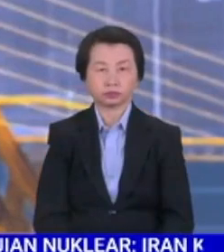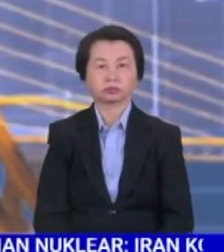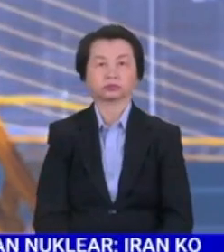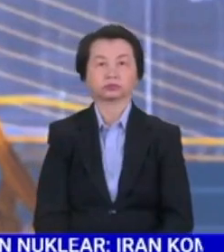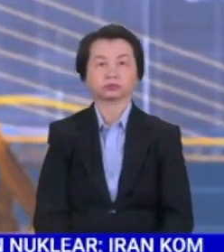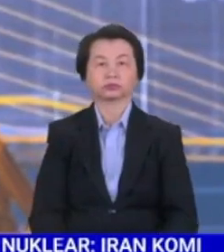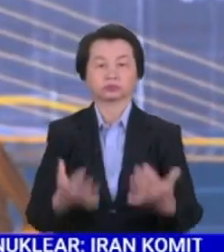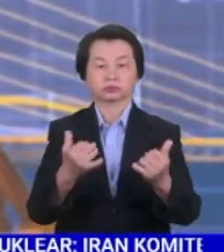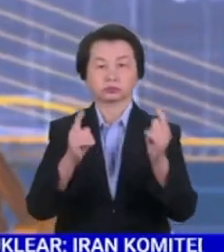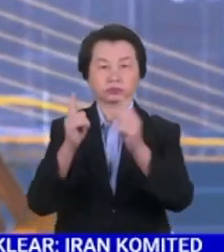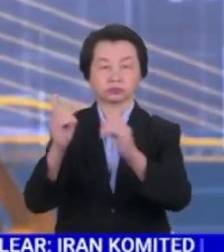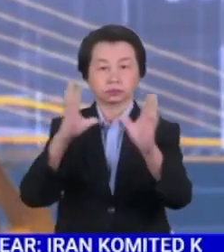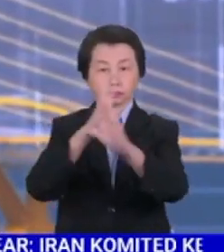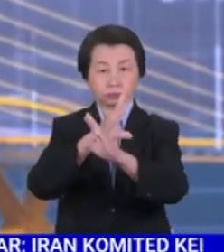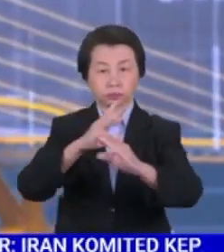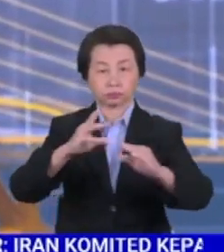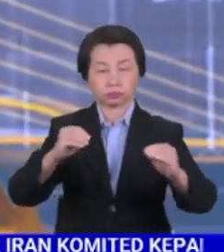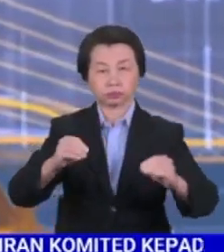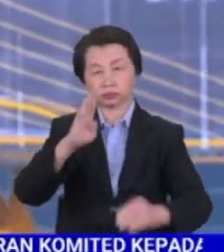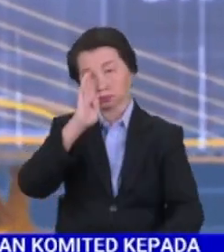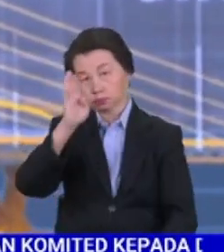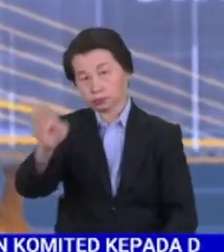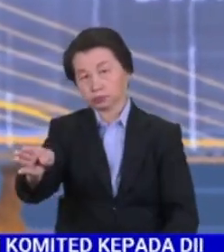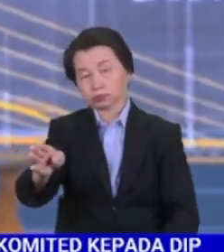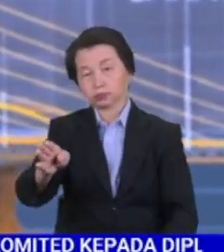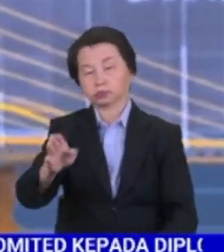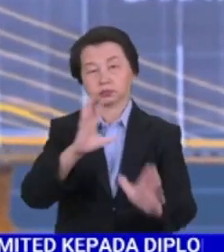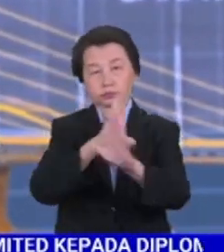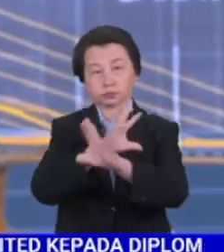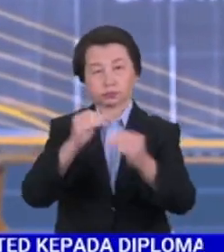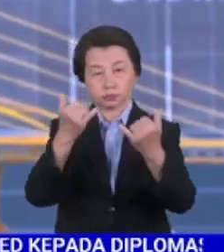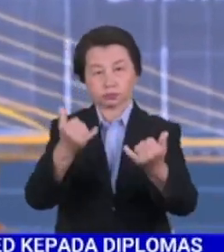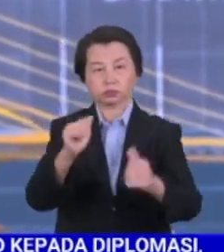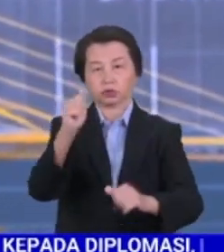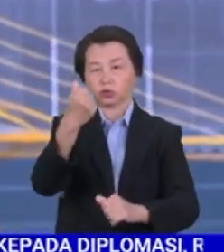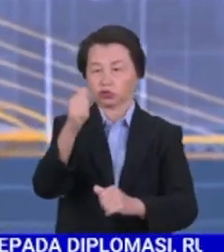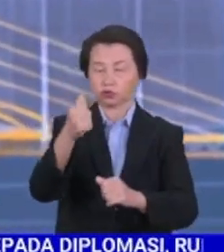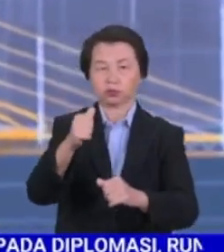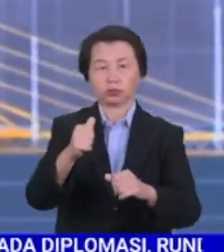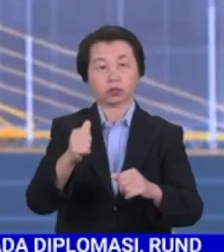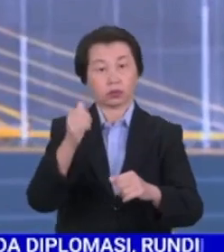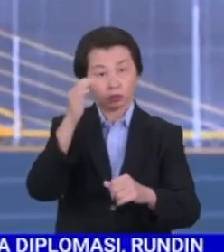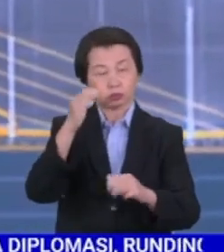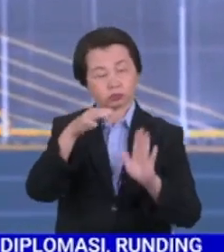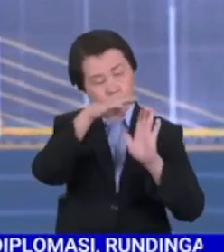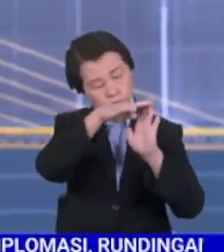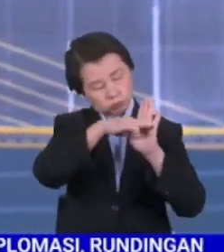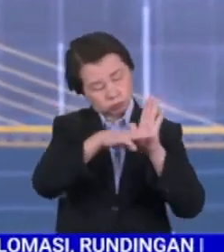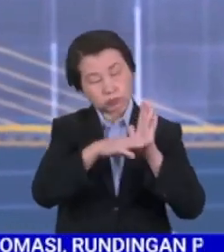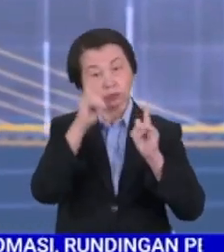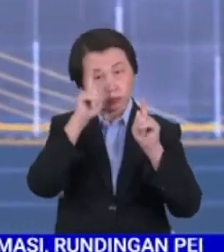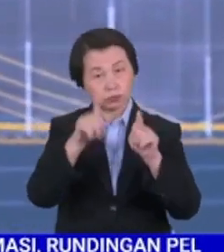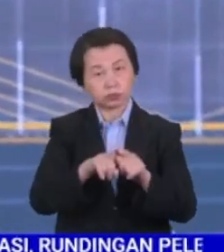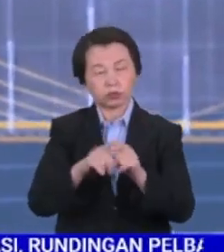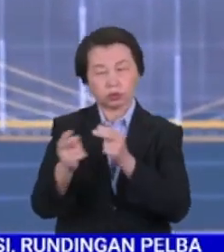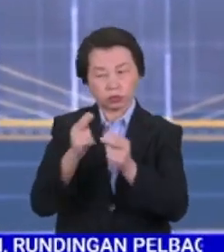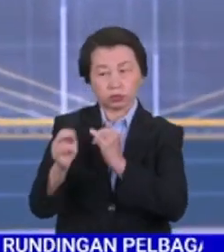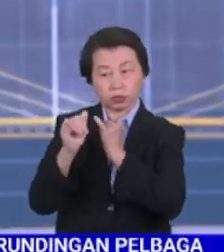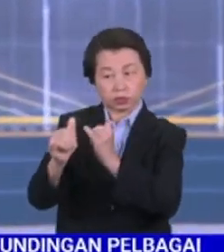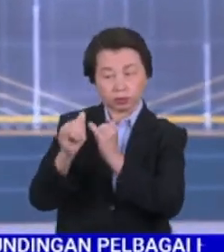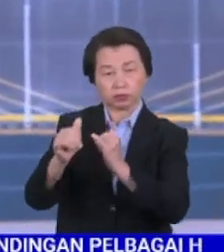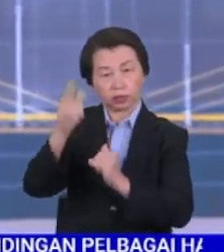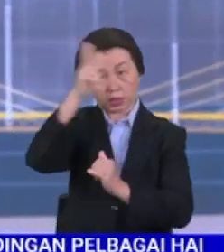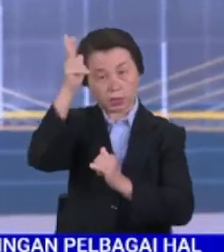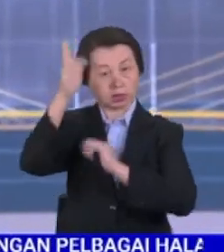Baik, saudara, kita ke Sarawak pula. Antara fokus Bumi Kenyalang hari ini, 10 perkara yang dipersetujui diusahakan bersama